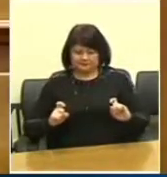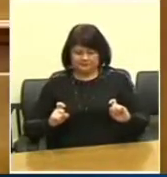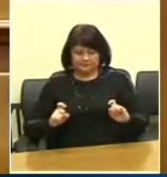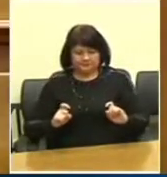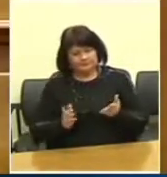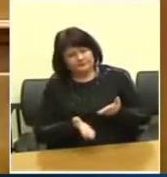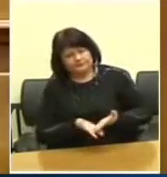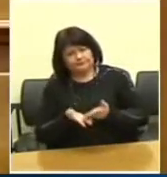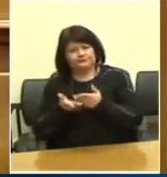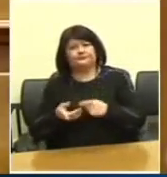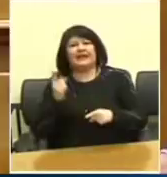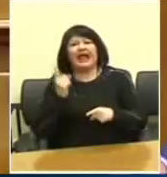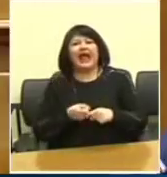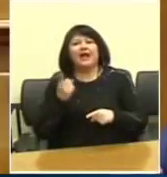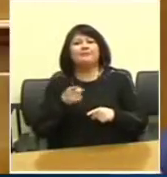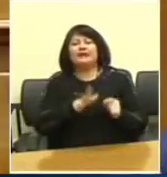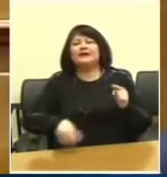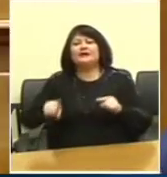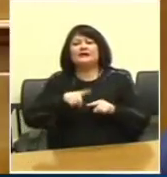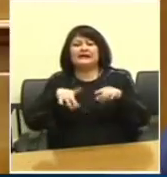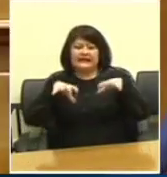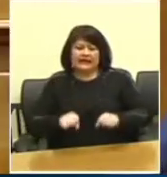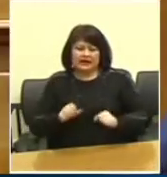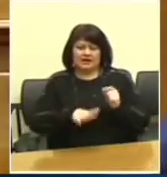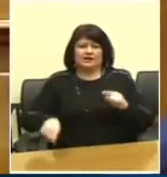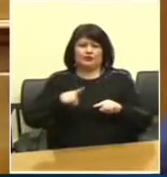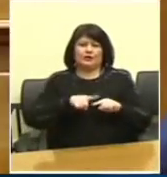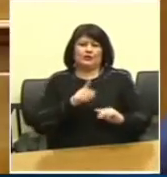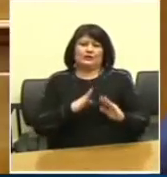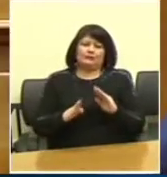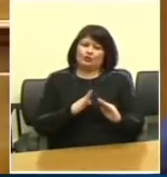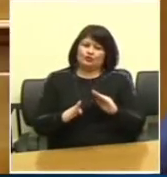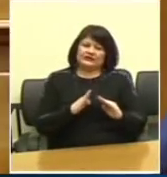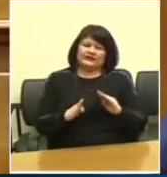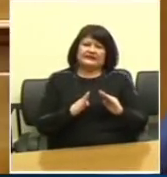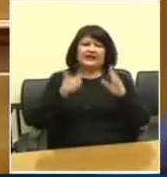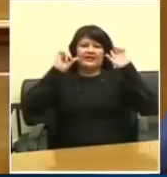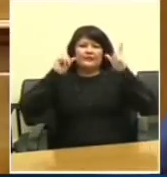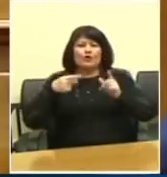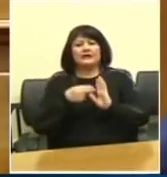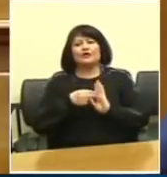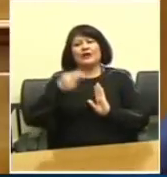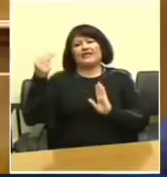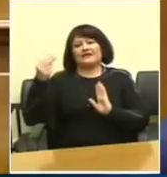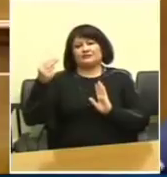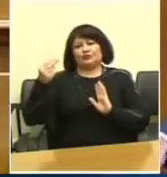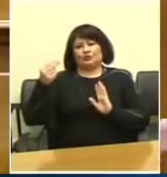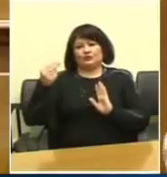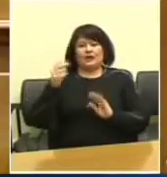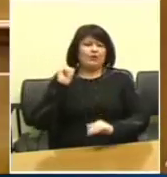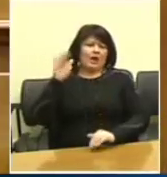ενίσχυση της αρχής της λαϊκής κυριαρχίας και η προστασία των δημοκρατικών θεσμών από